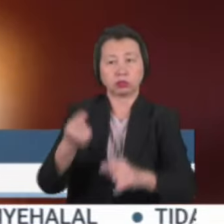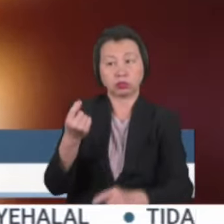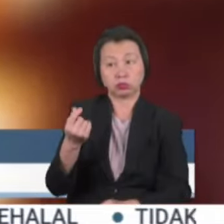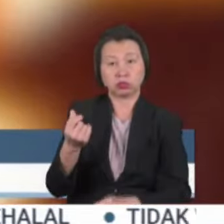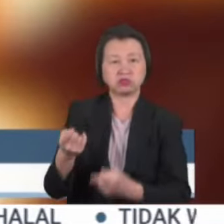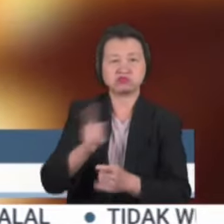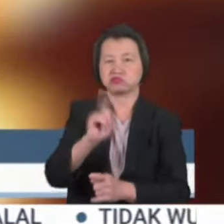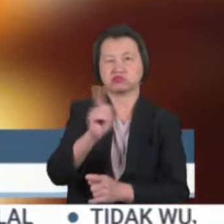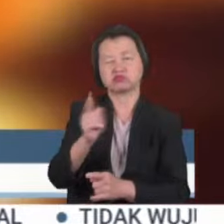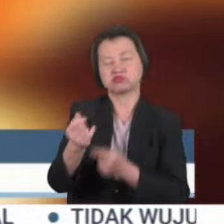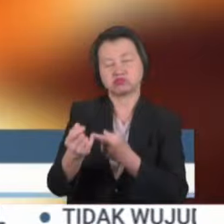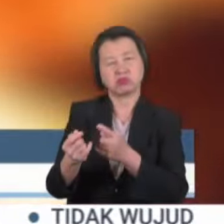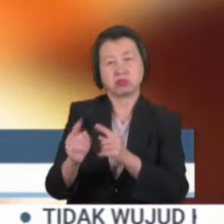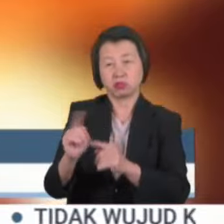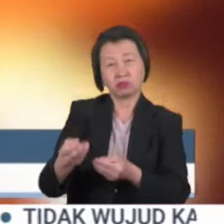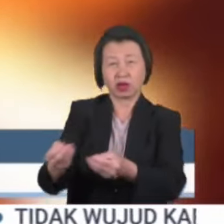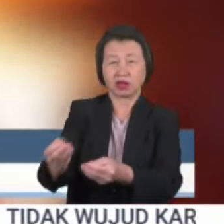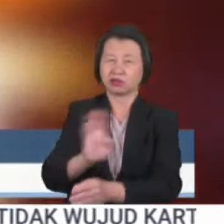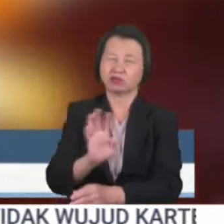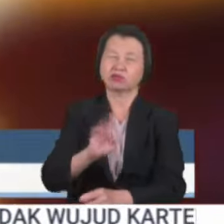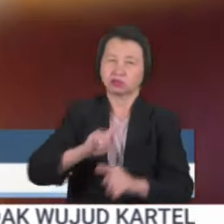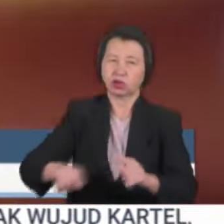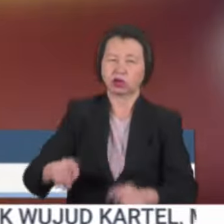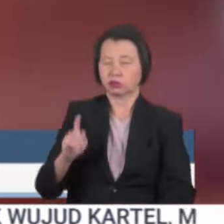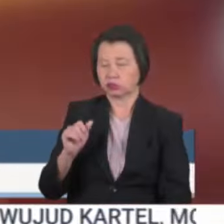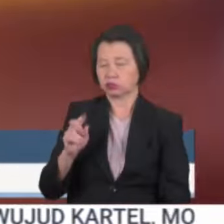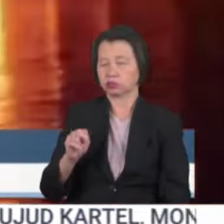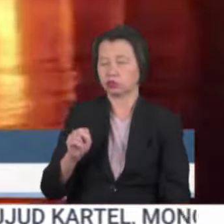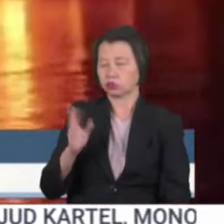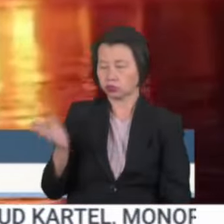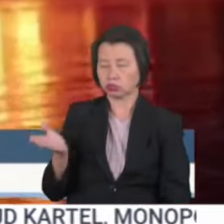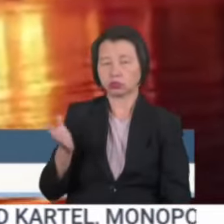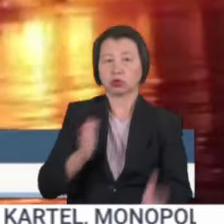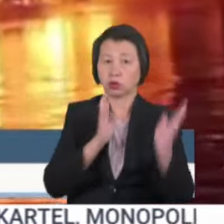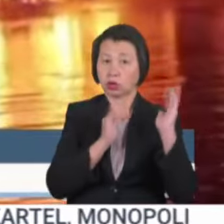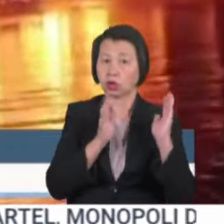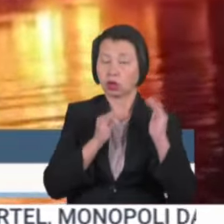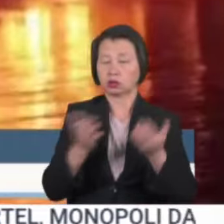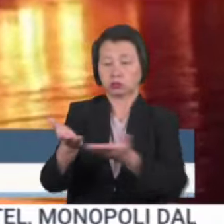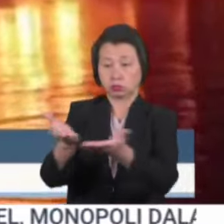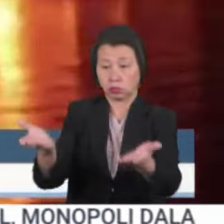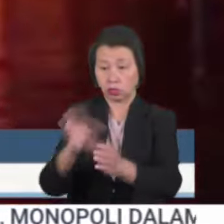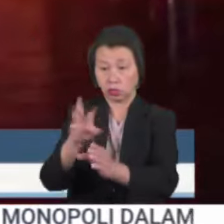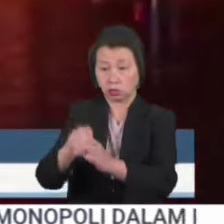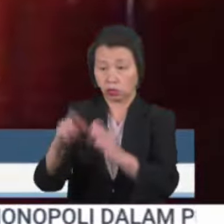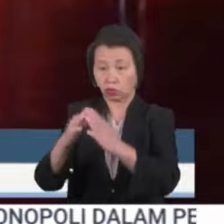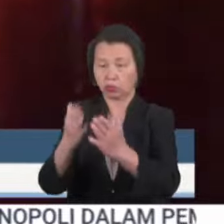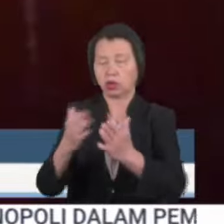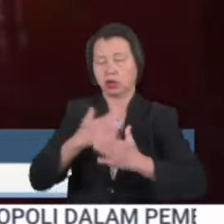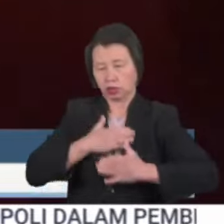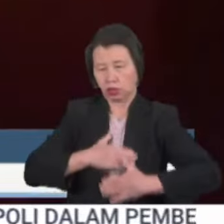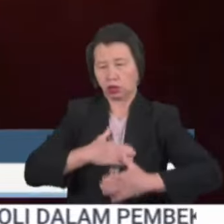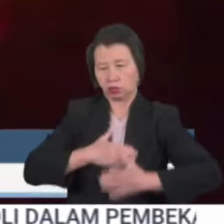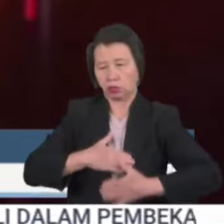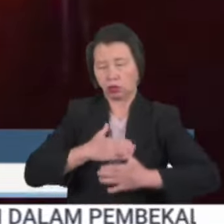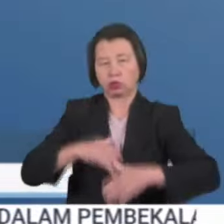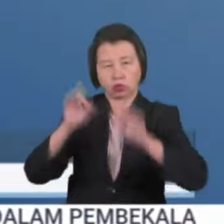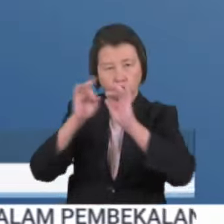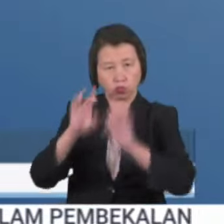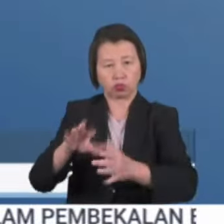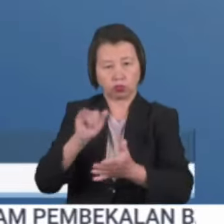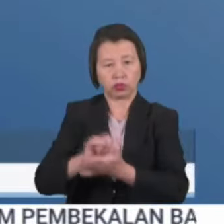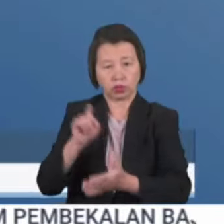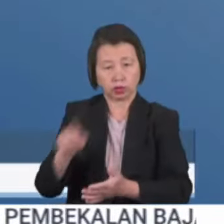wang ringgit sahaja. Justru, Tun Penseri Dr. Wan Junaidi berharap mereka yang terlibat tabah menghadapi ujian